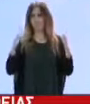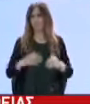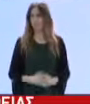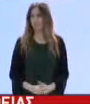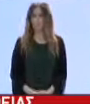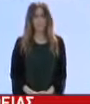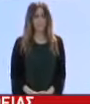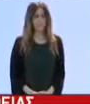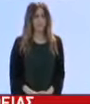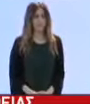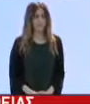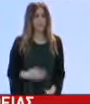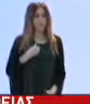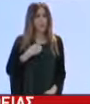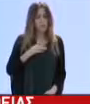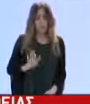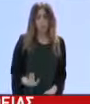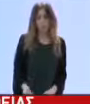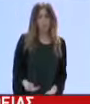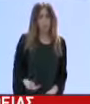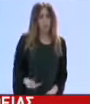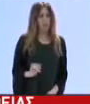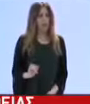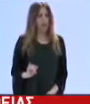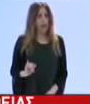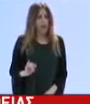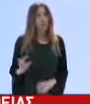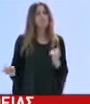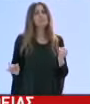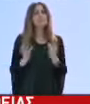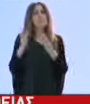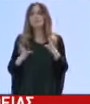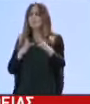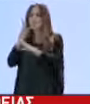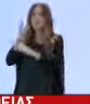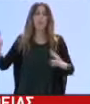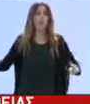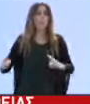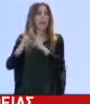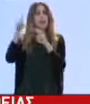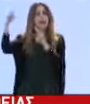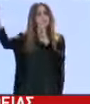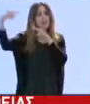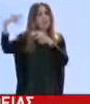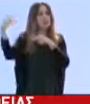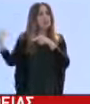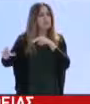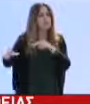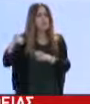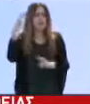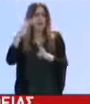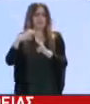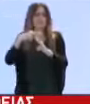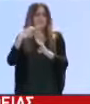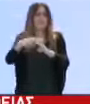Γνώρισα μικρό παιδί ακόμα στο Παρίσι τον εθνάρχη, τον ιδρυτή της παράταξής μας, τον Κωνσταντίνο